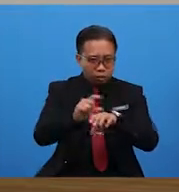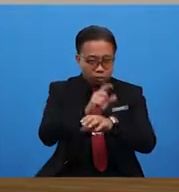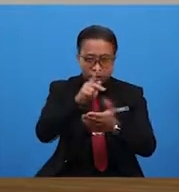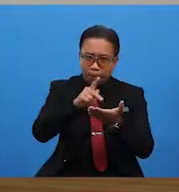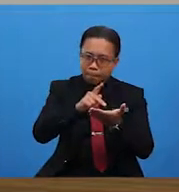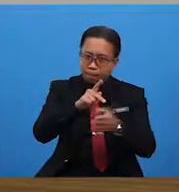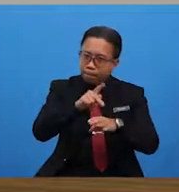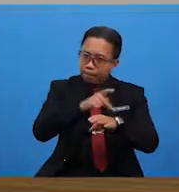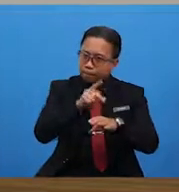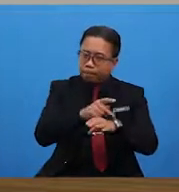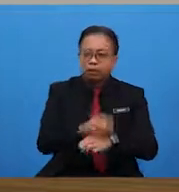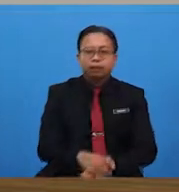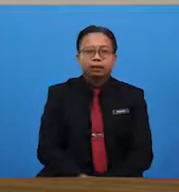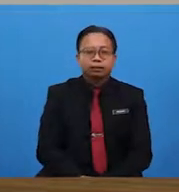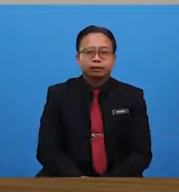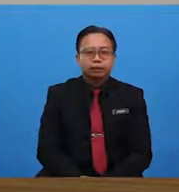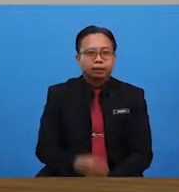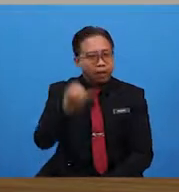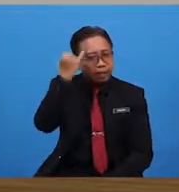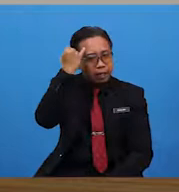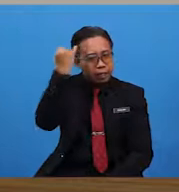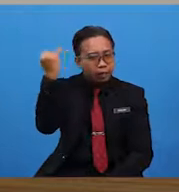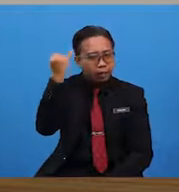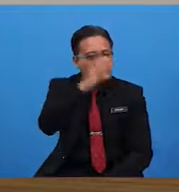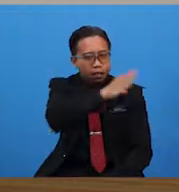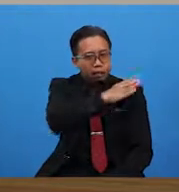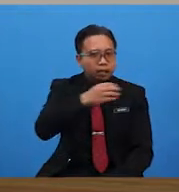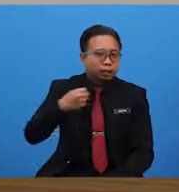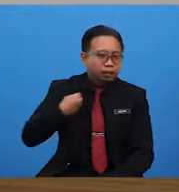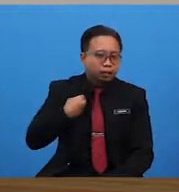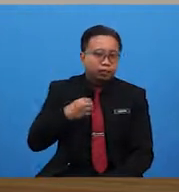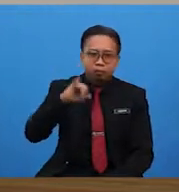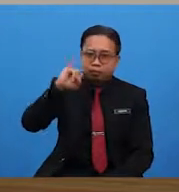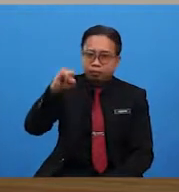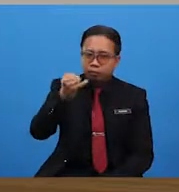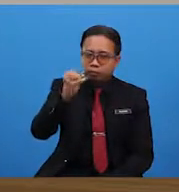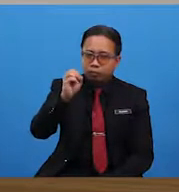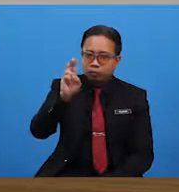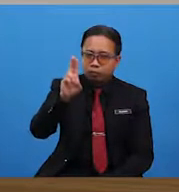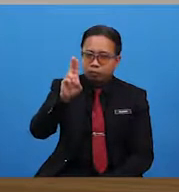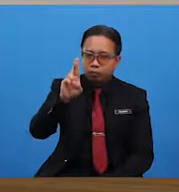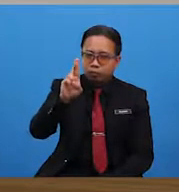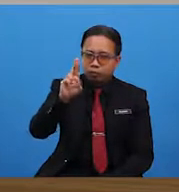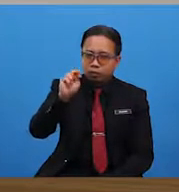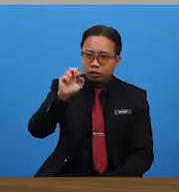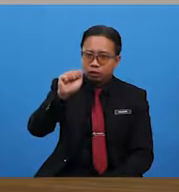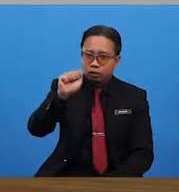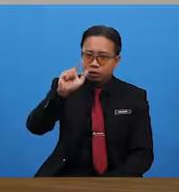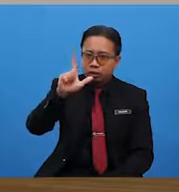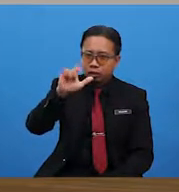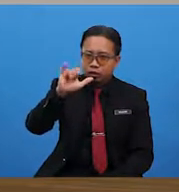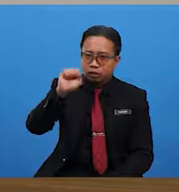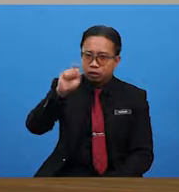melalui pendekatan ilmiah dan jurnal channel hanya jurnalistik